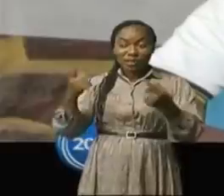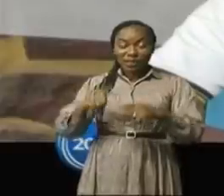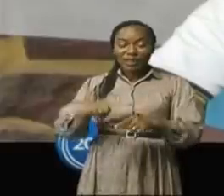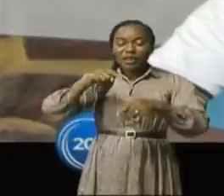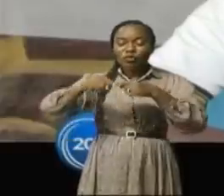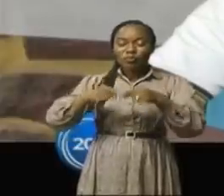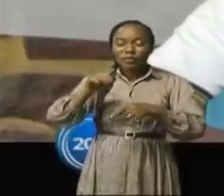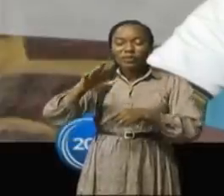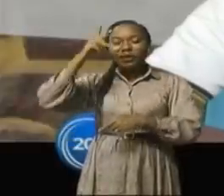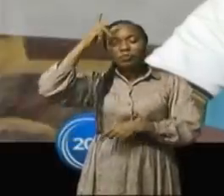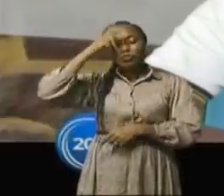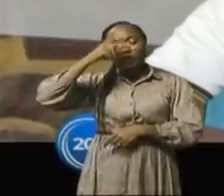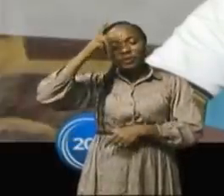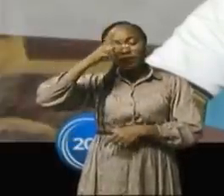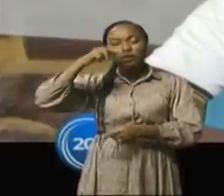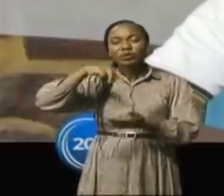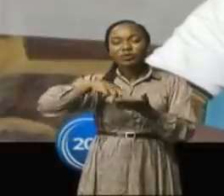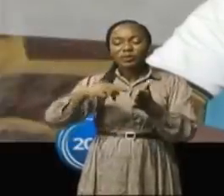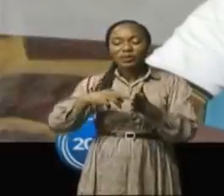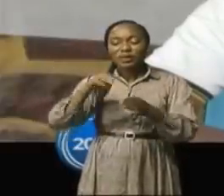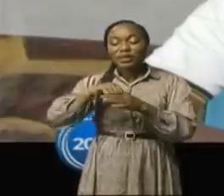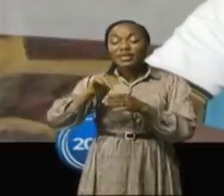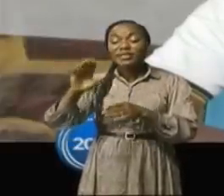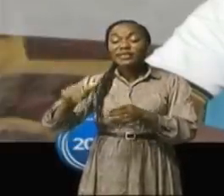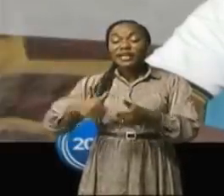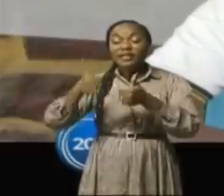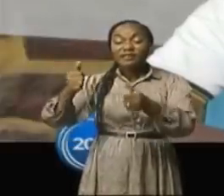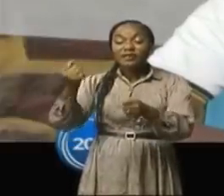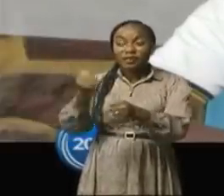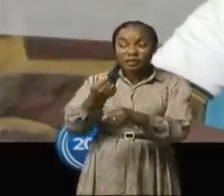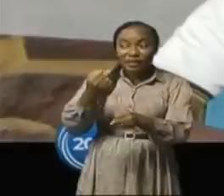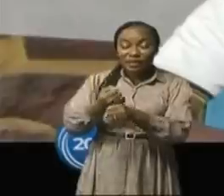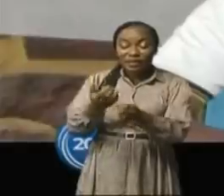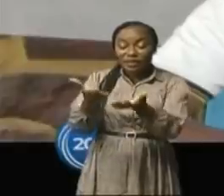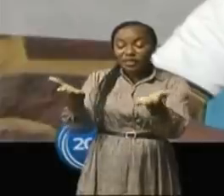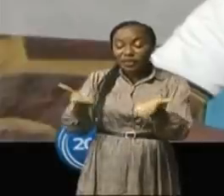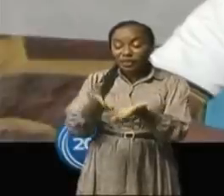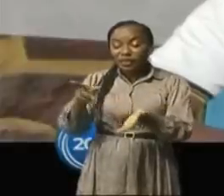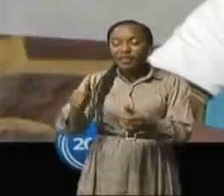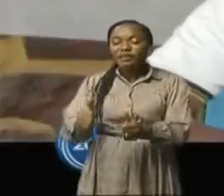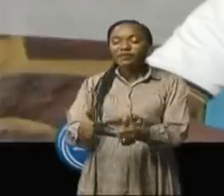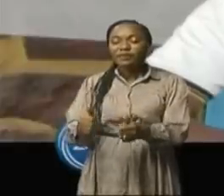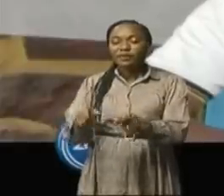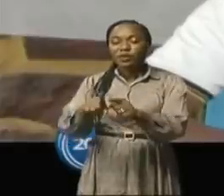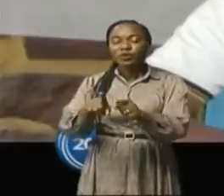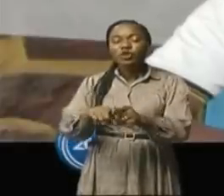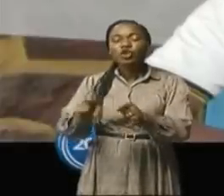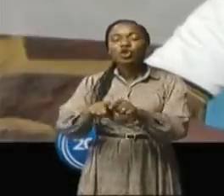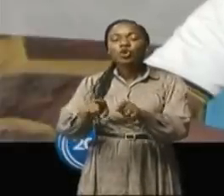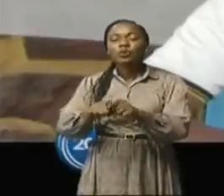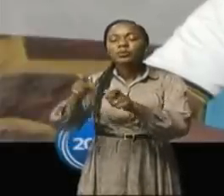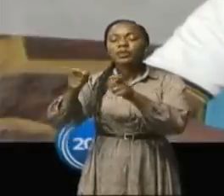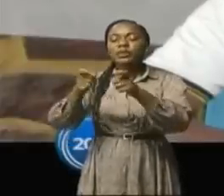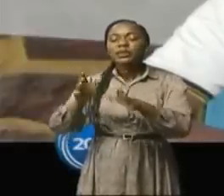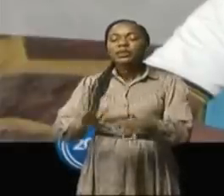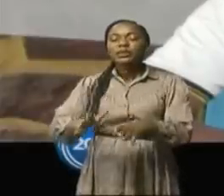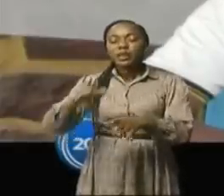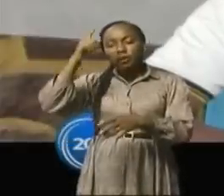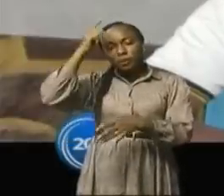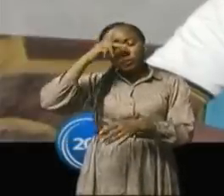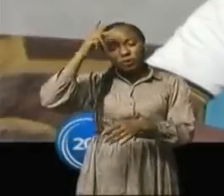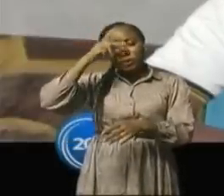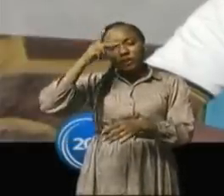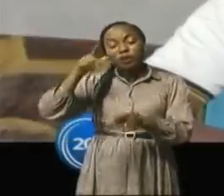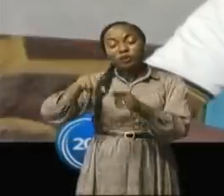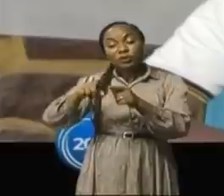politique, dans sa vie professionnelle, a vécu. Et comme leader politique aussi, c'est toujours dans la commune